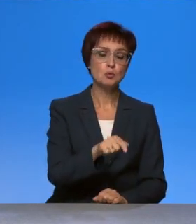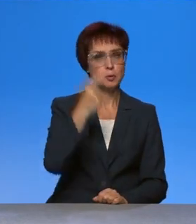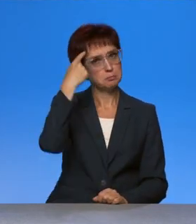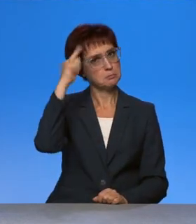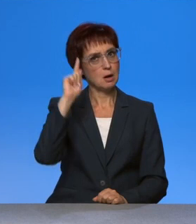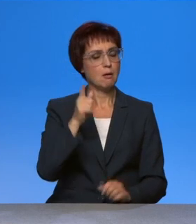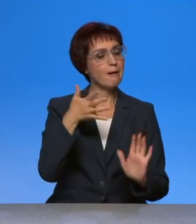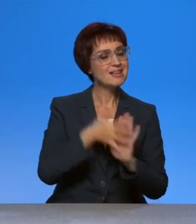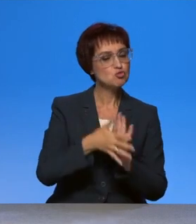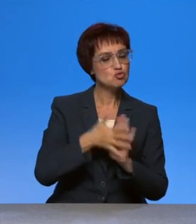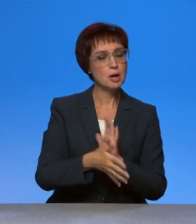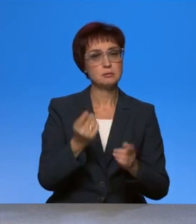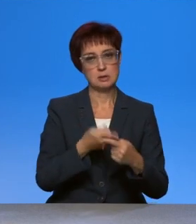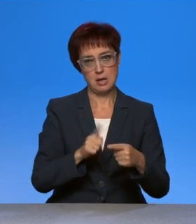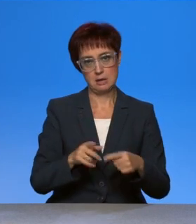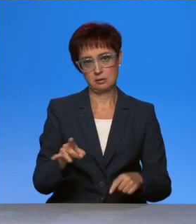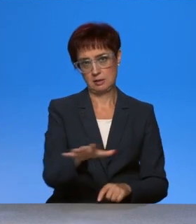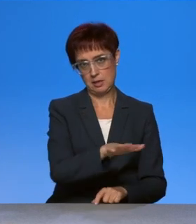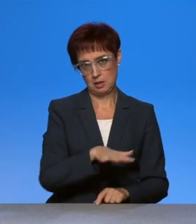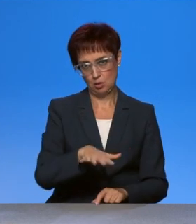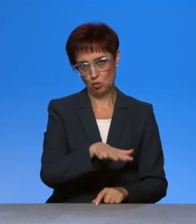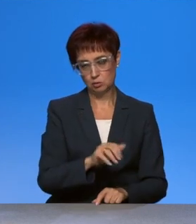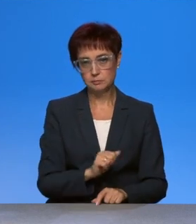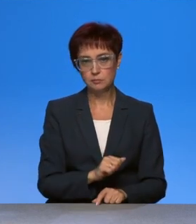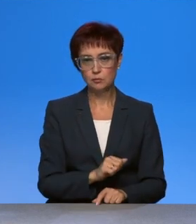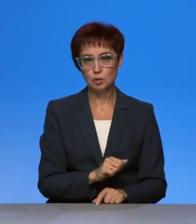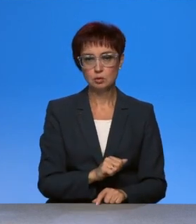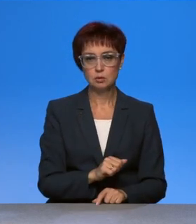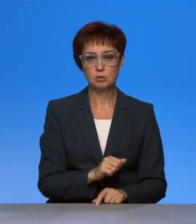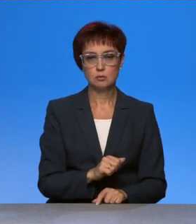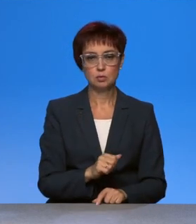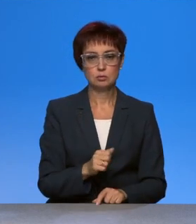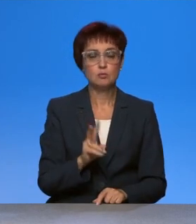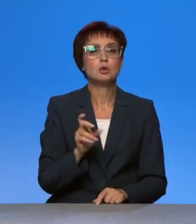себя вынесли из этого региона? Как вот вообще